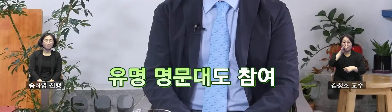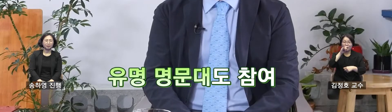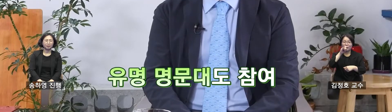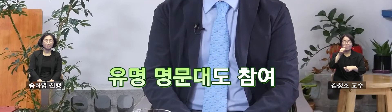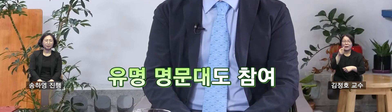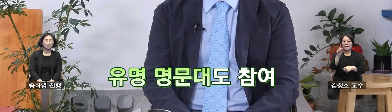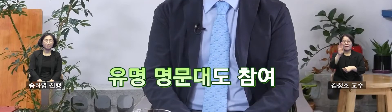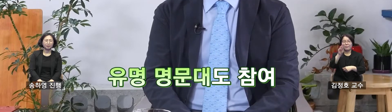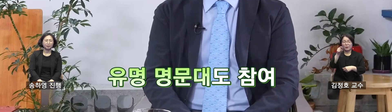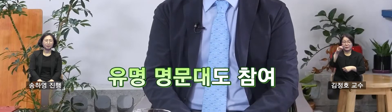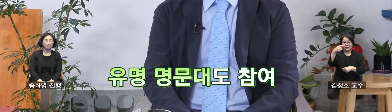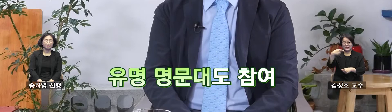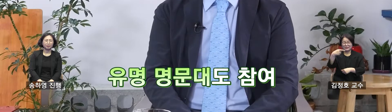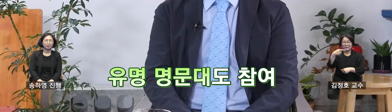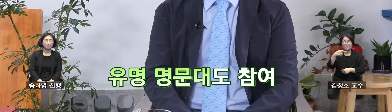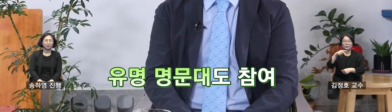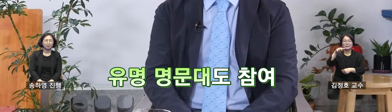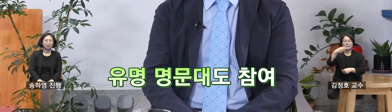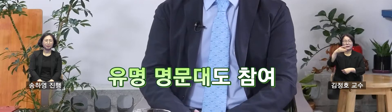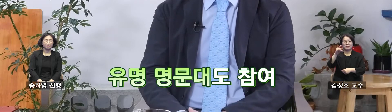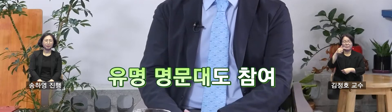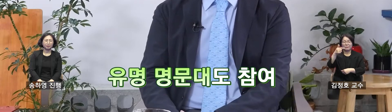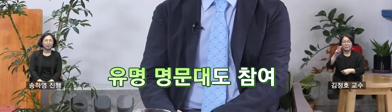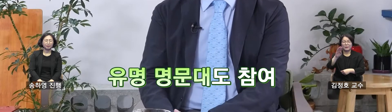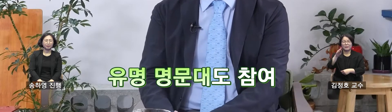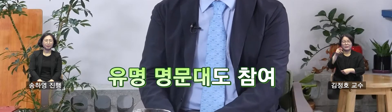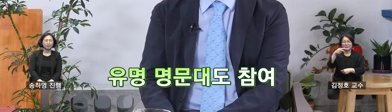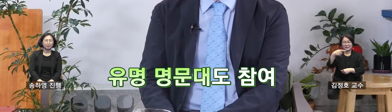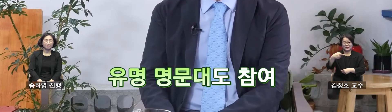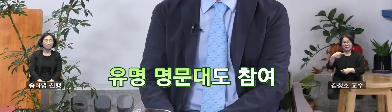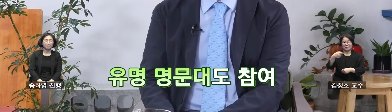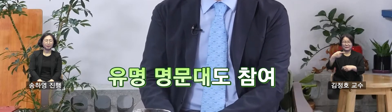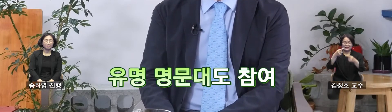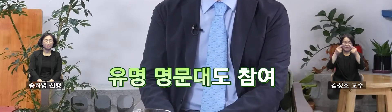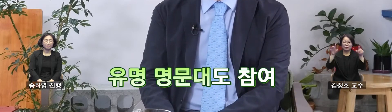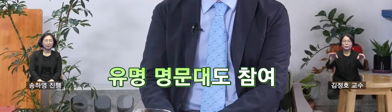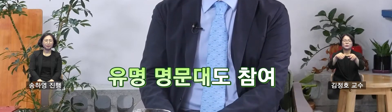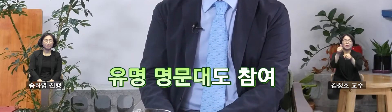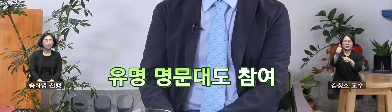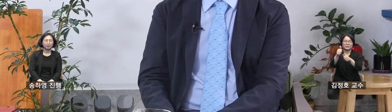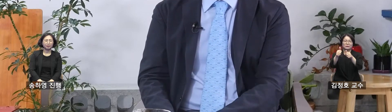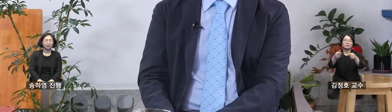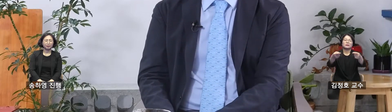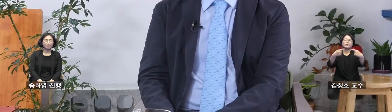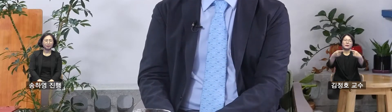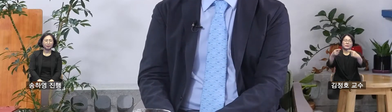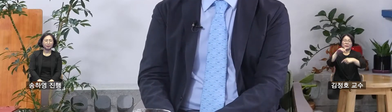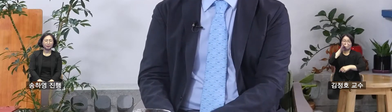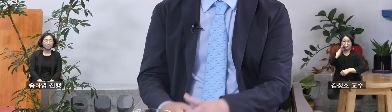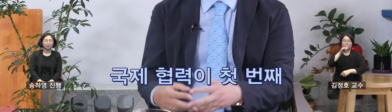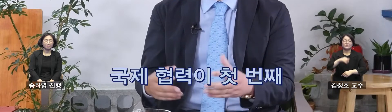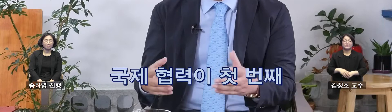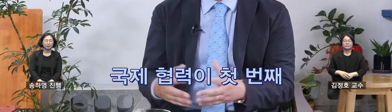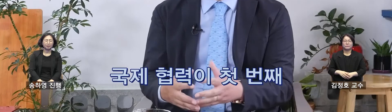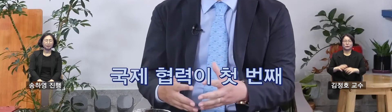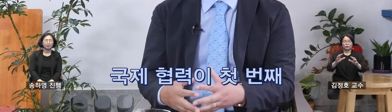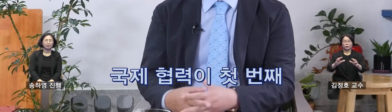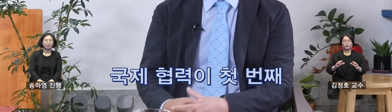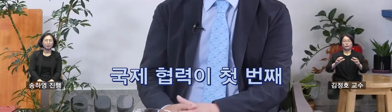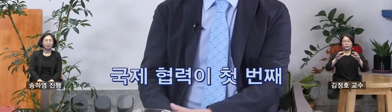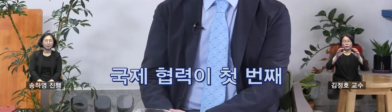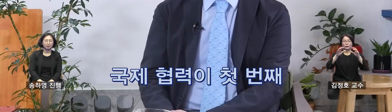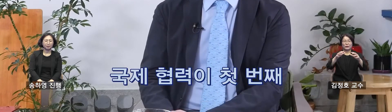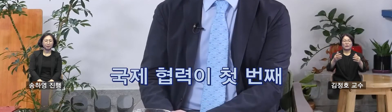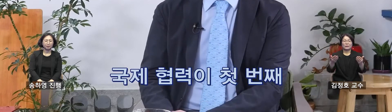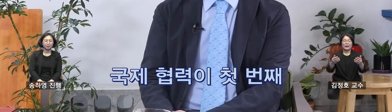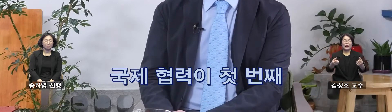하버드, 스탠포드, 테크니온, 이스라엘 총장님도 참여해 주셨습니다. 그래서 다 같이 국제적으로 협력하자는